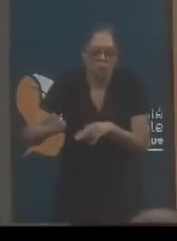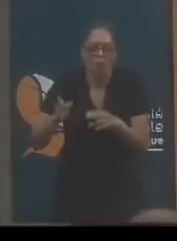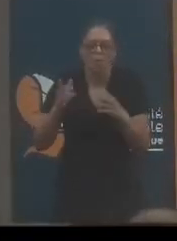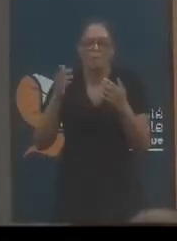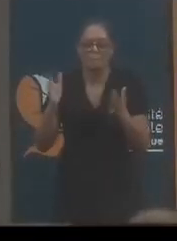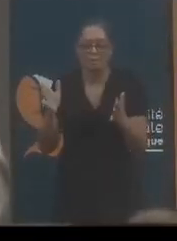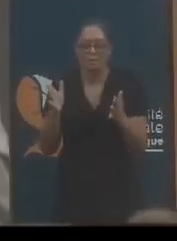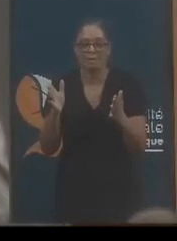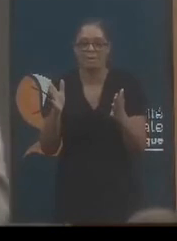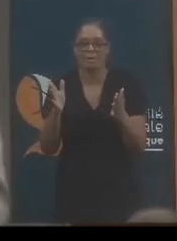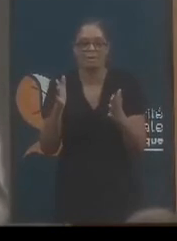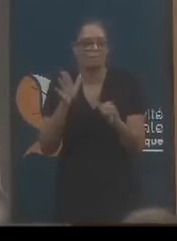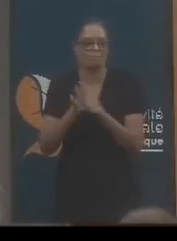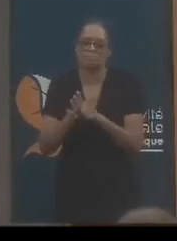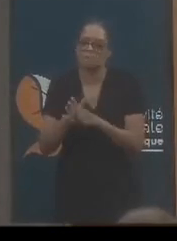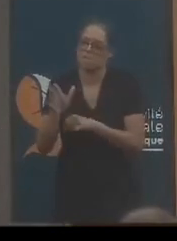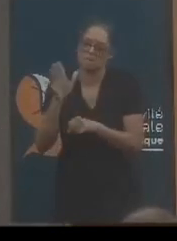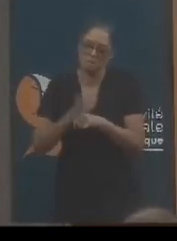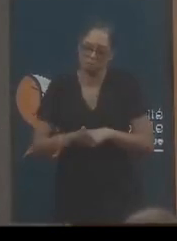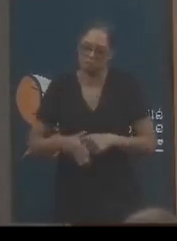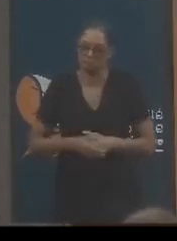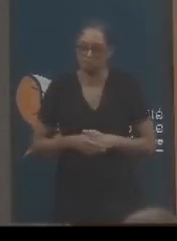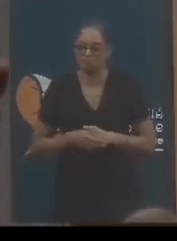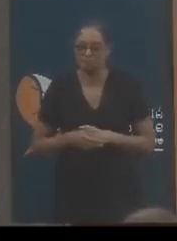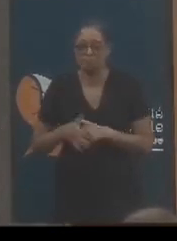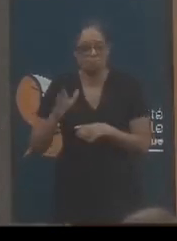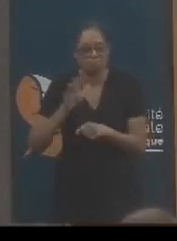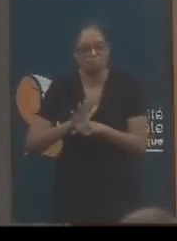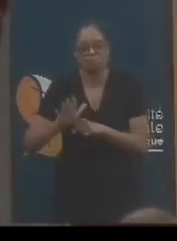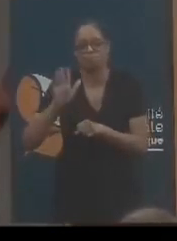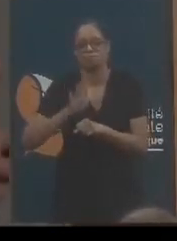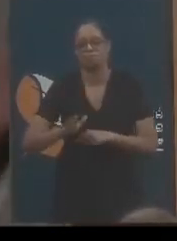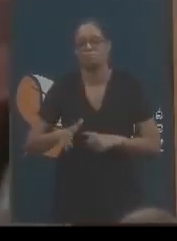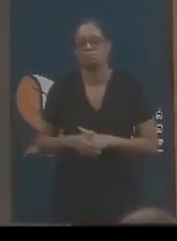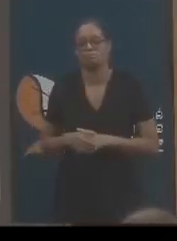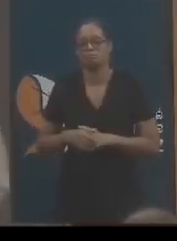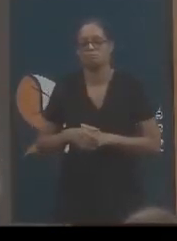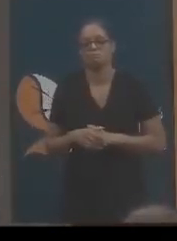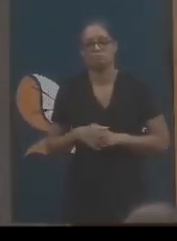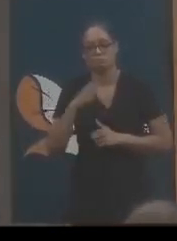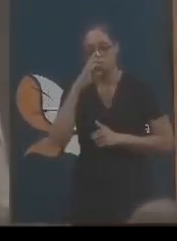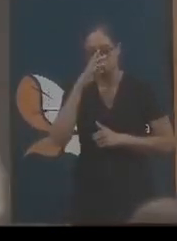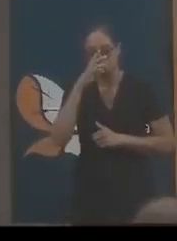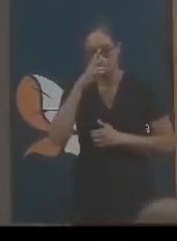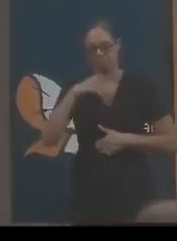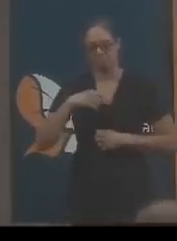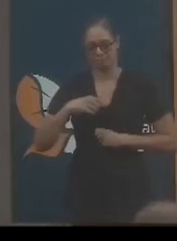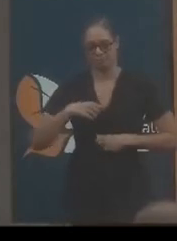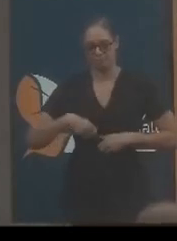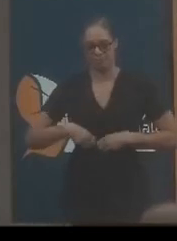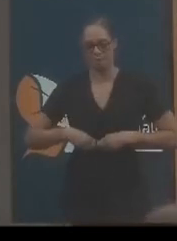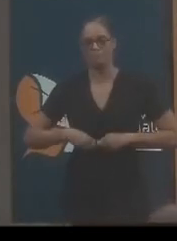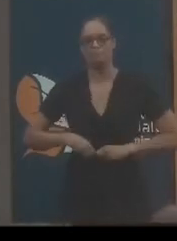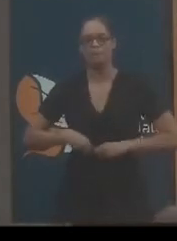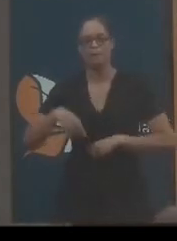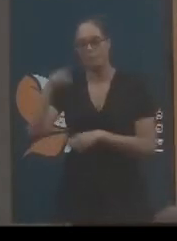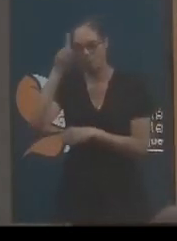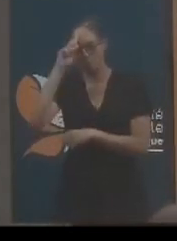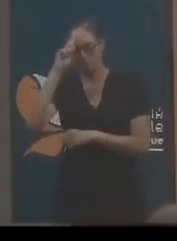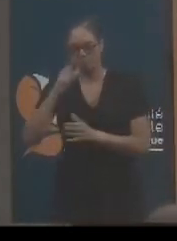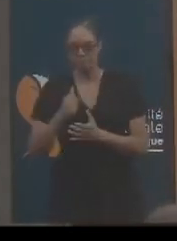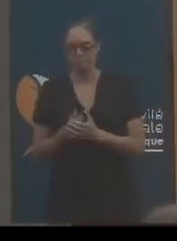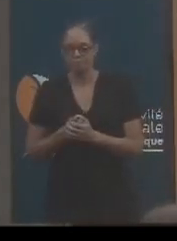c'est largement insuffisant. Largement insuffisant. Bien. Alors, parce que ce qui